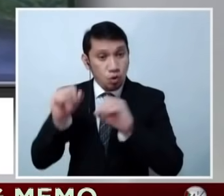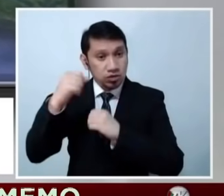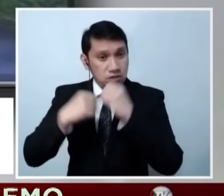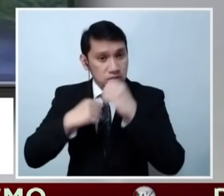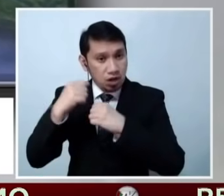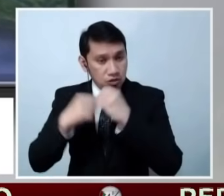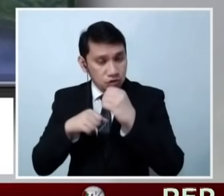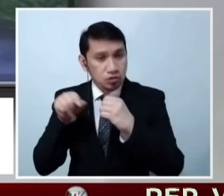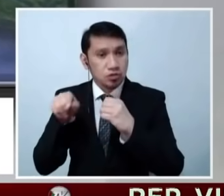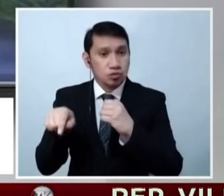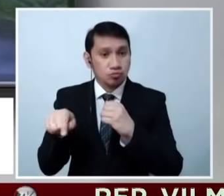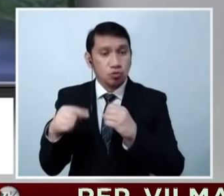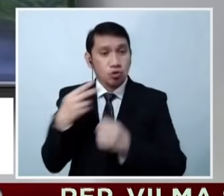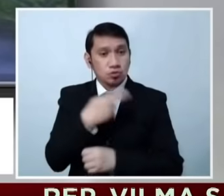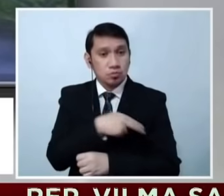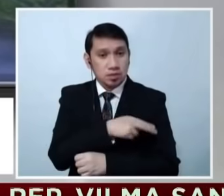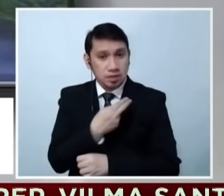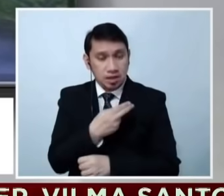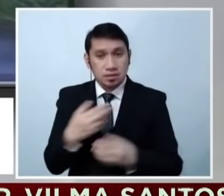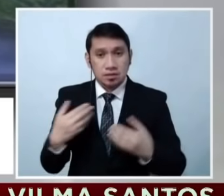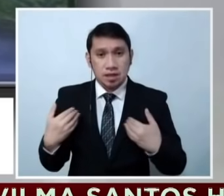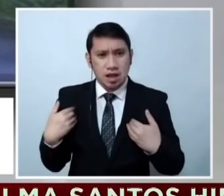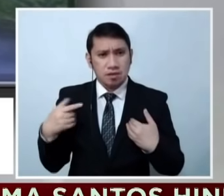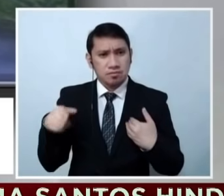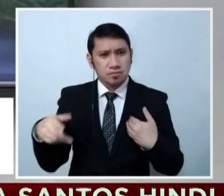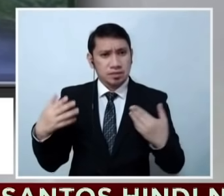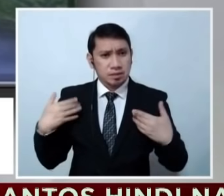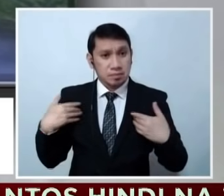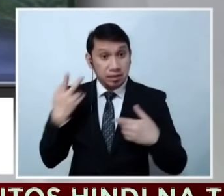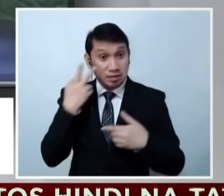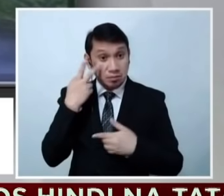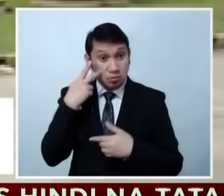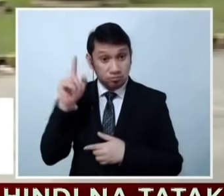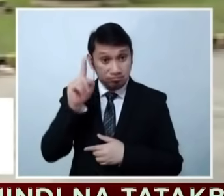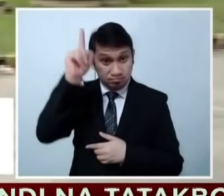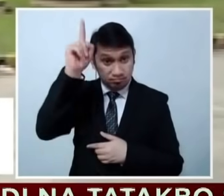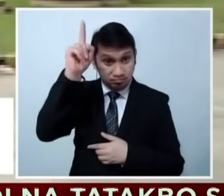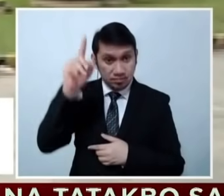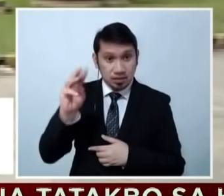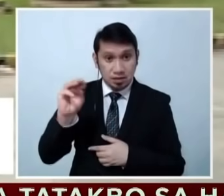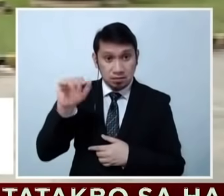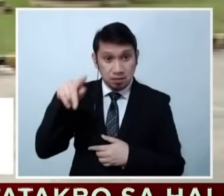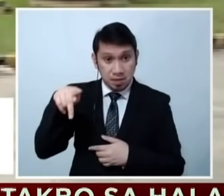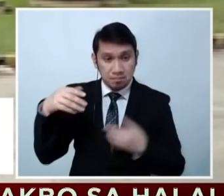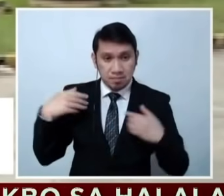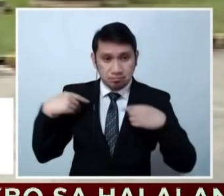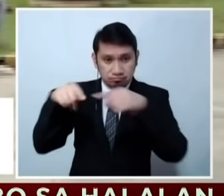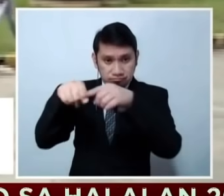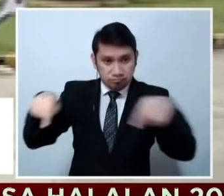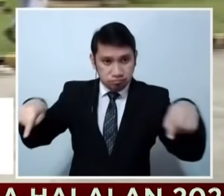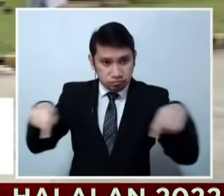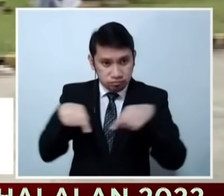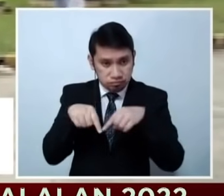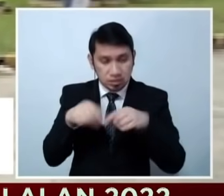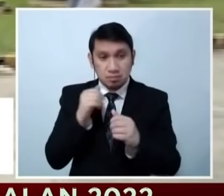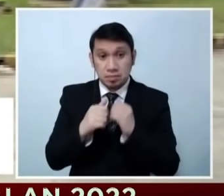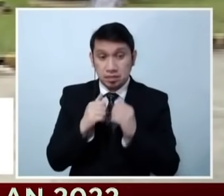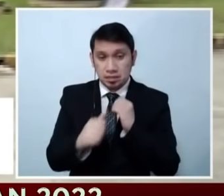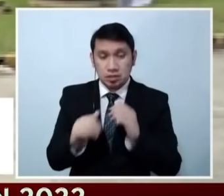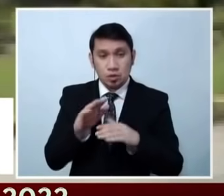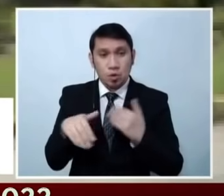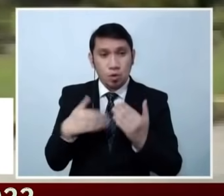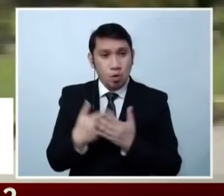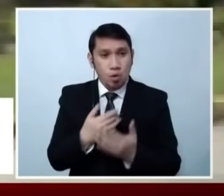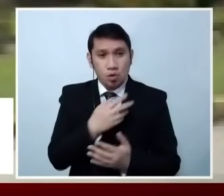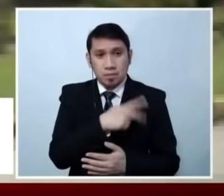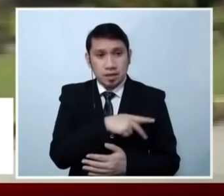Albay Triangle o yung tatlong district hospital na nakapalibot sa Mayon. Lahat ng mga COVID patients nila dadalhin sa